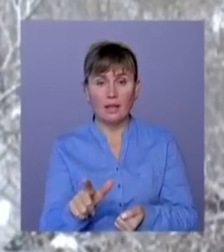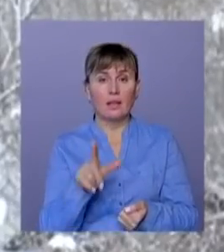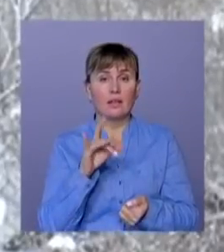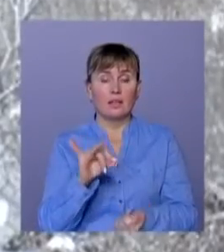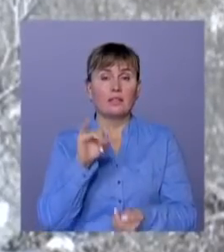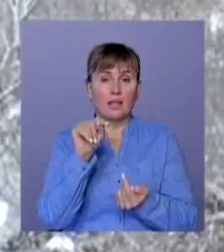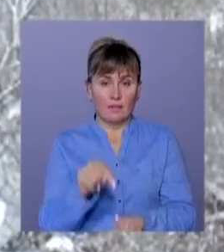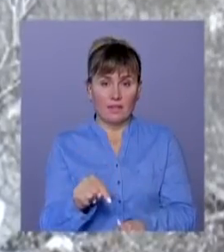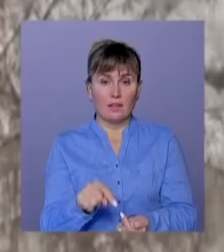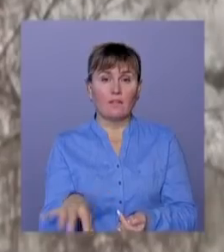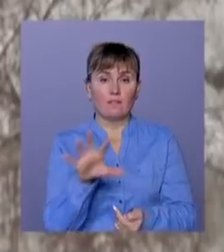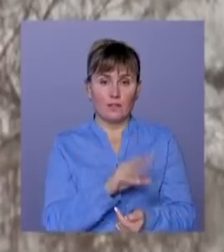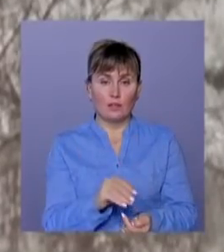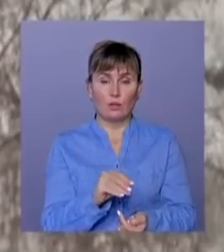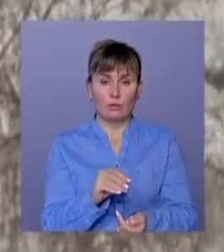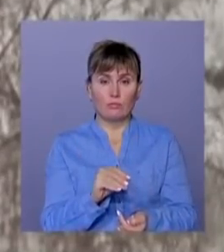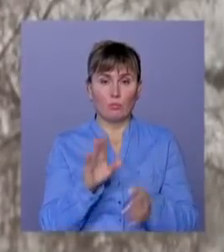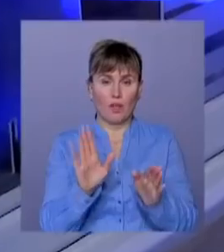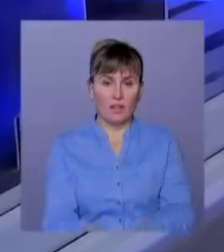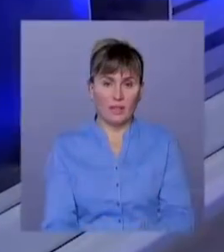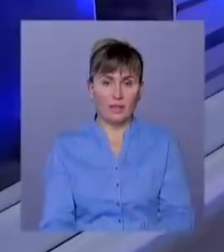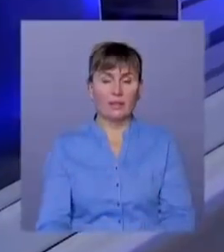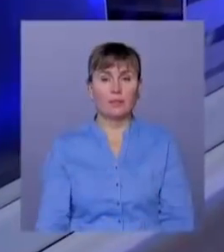все попадает вниз.